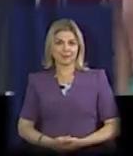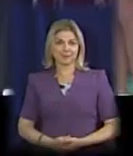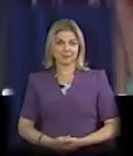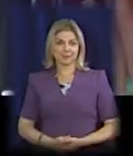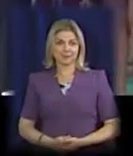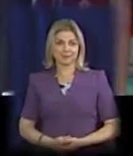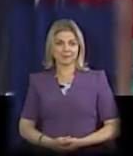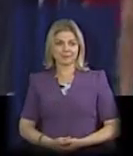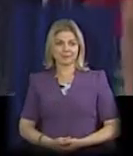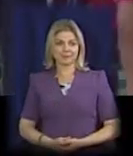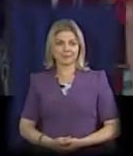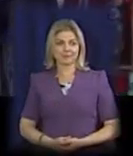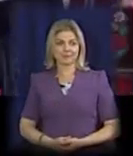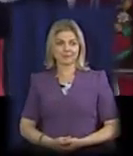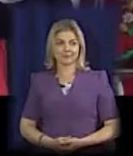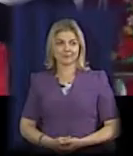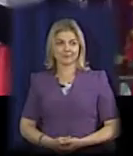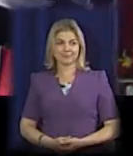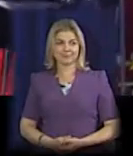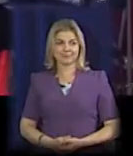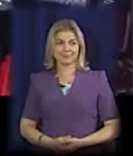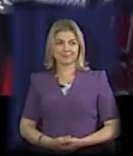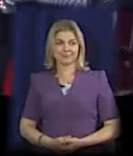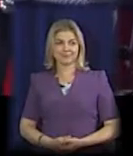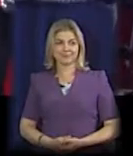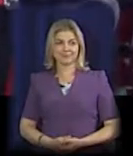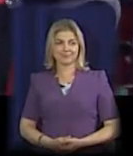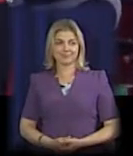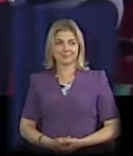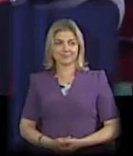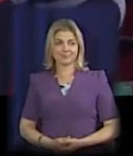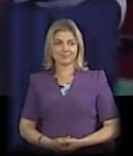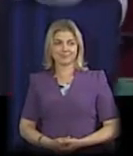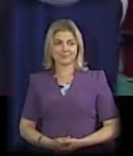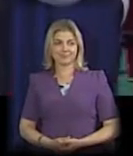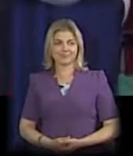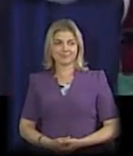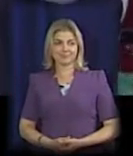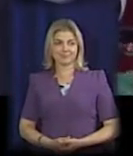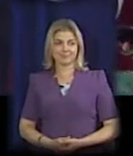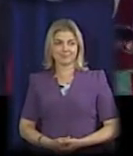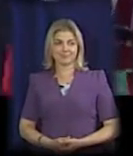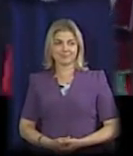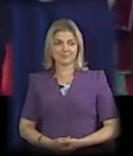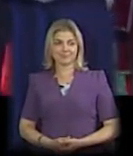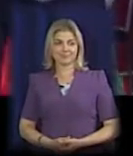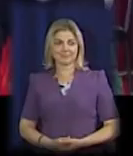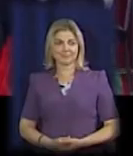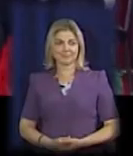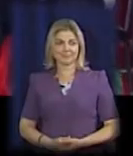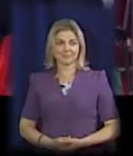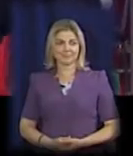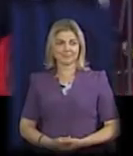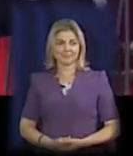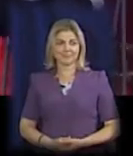У вірівки біда, за коя вийшла, ні корови, ні коня, а чебрина пішла,